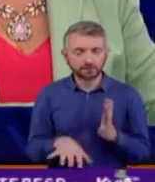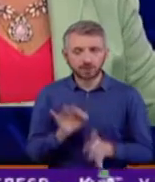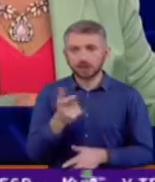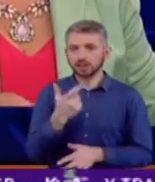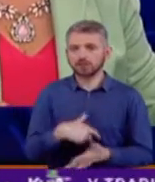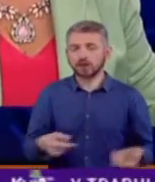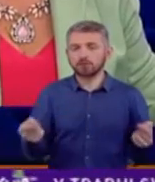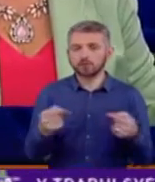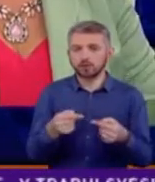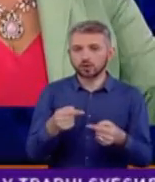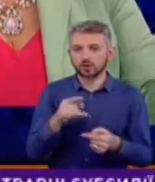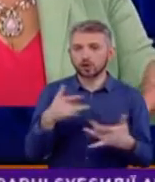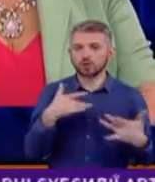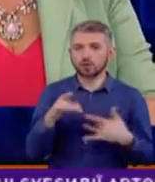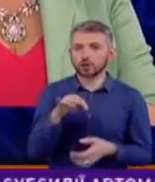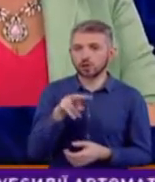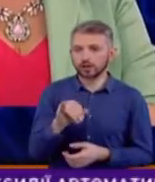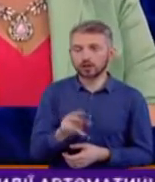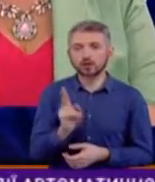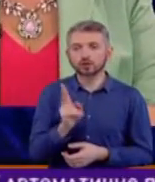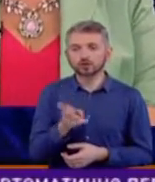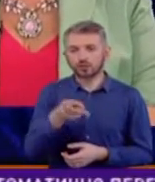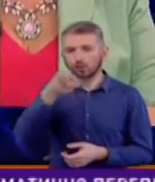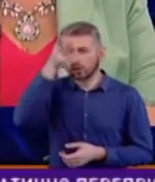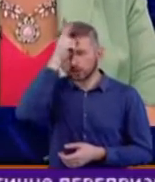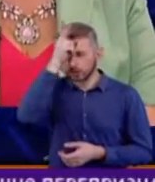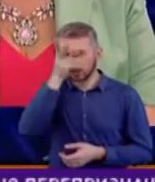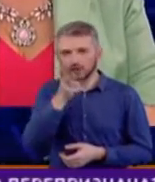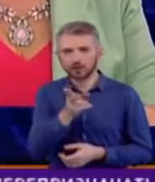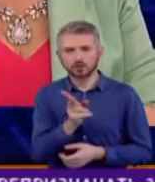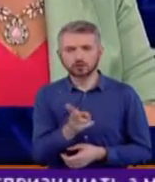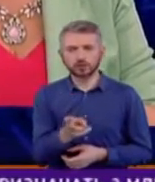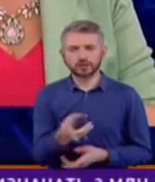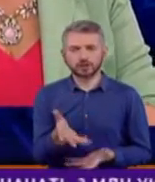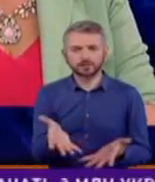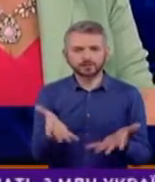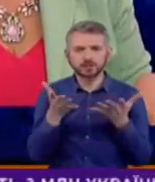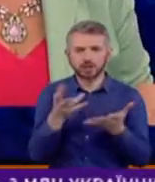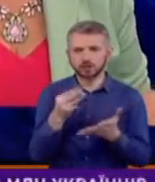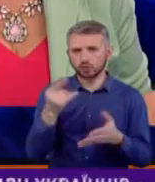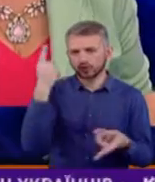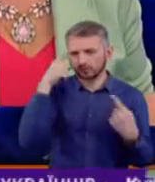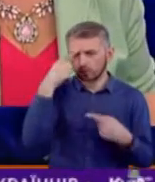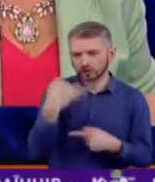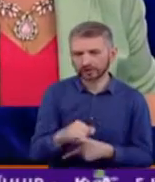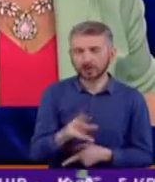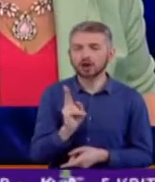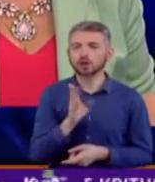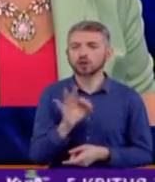себе определенные роли. Кто-то козел отпущения, кто-то яркий, но творческий, кто-то...